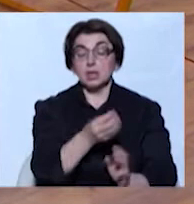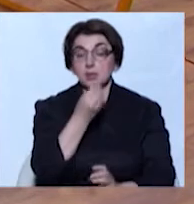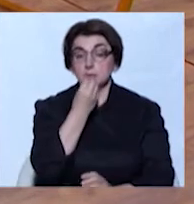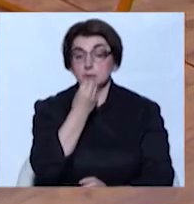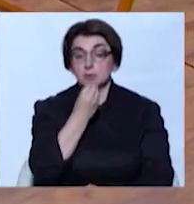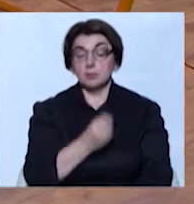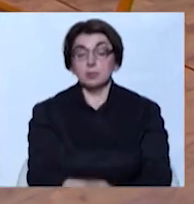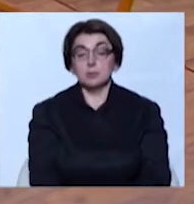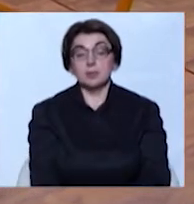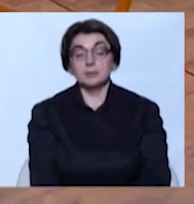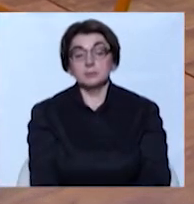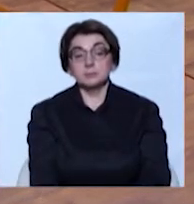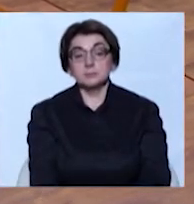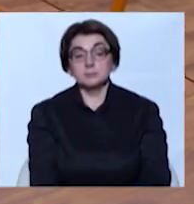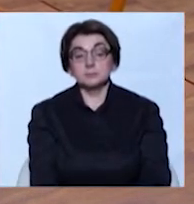მცენარეებით.